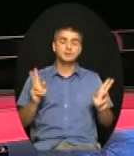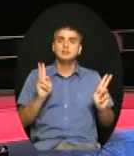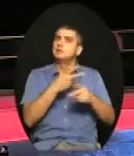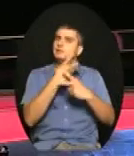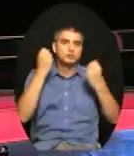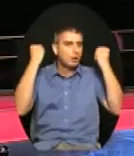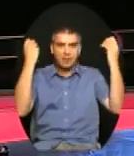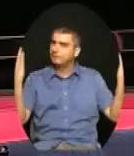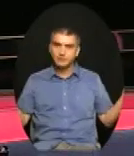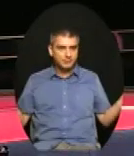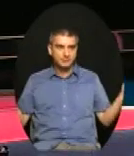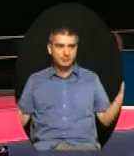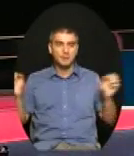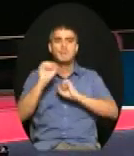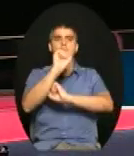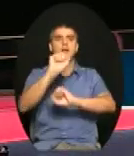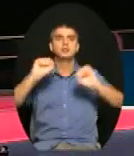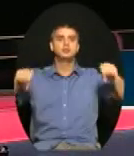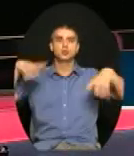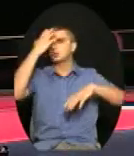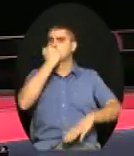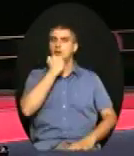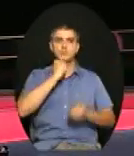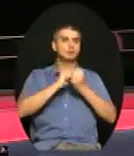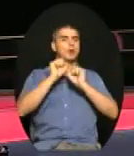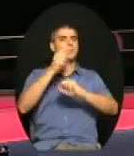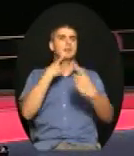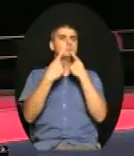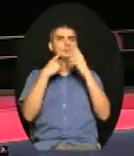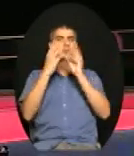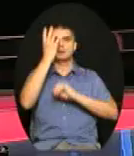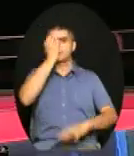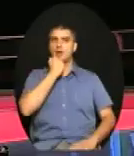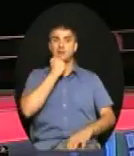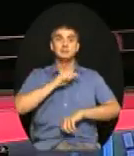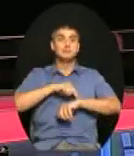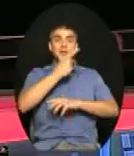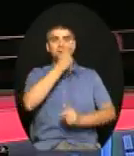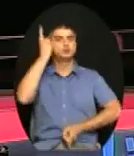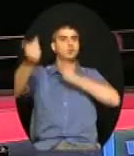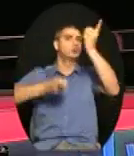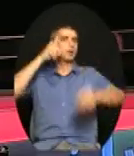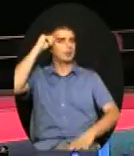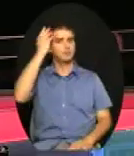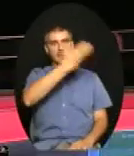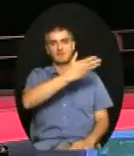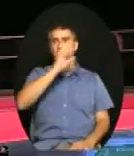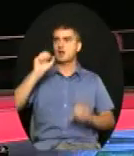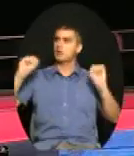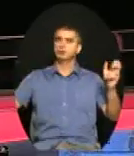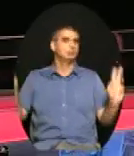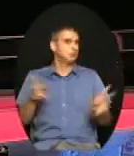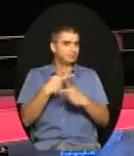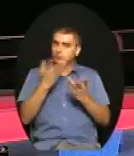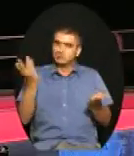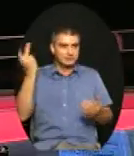אפשר להפגין בעד שלטון חמאס, או בעד מסע ומתן עם שלטון חמאס, בזמן שהוא יורה טילים על תל אביב ועל אשקלון. אי